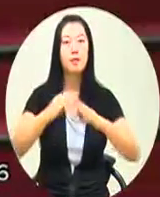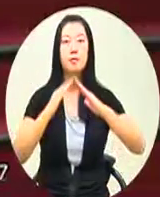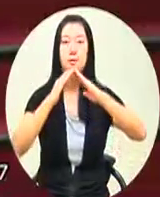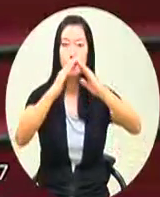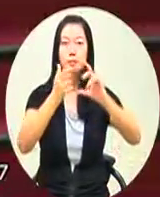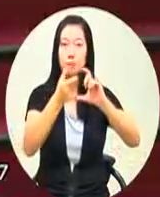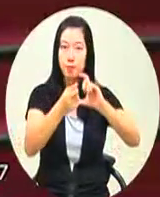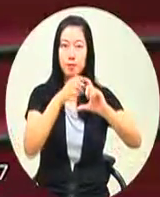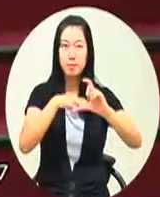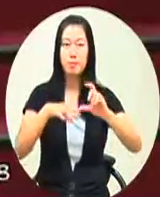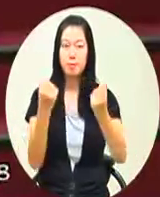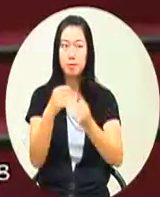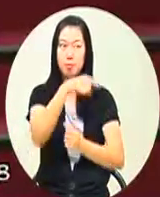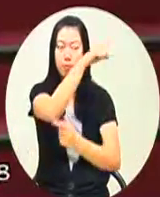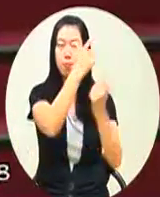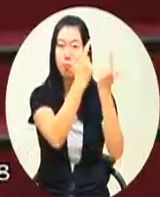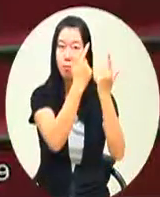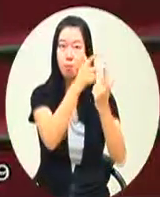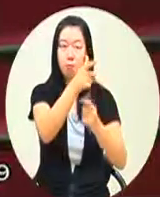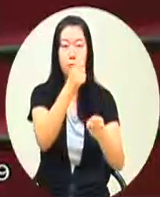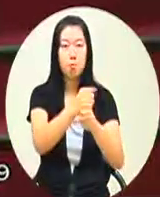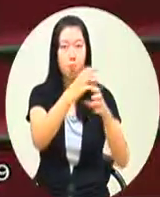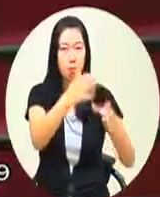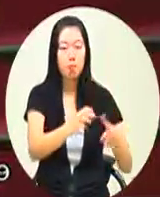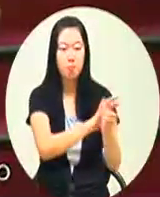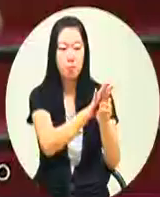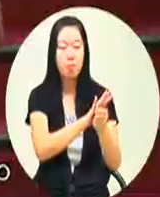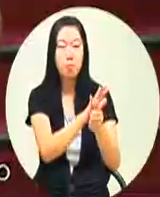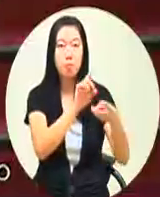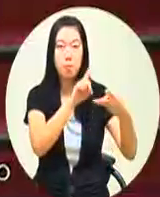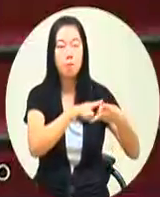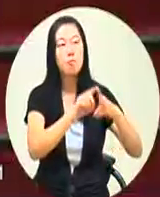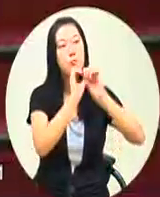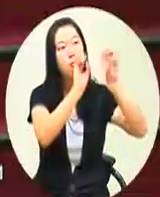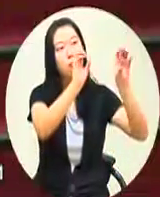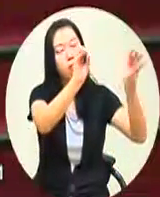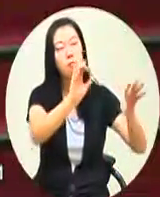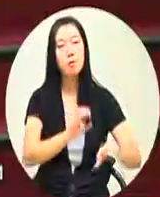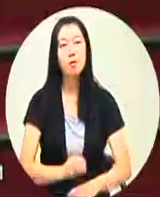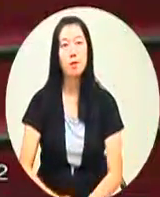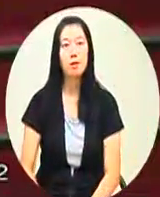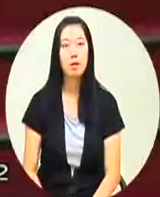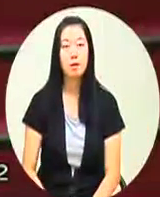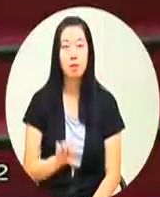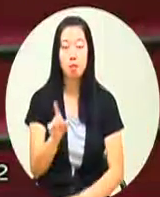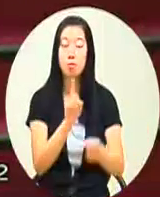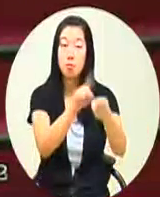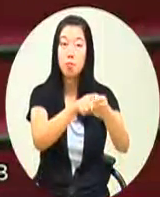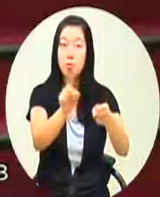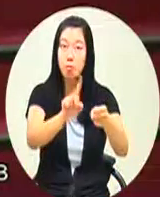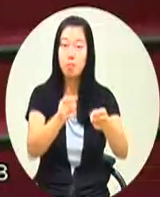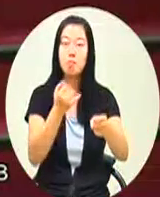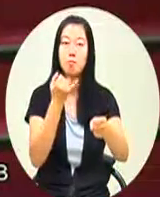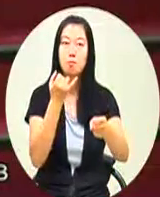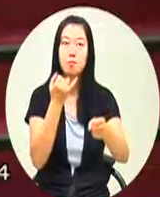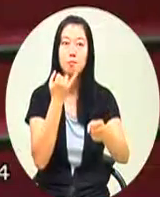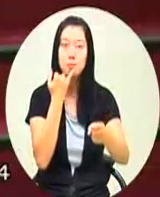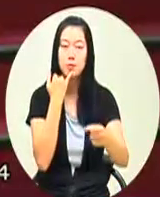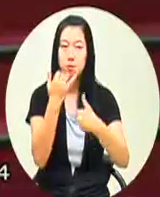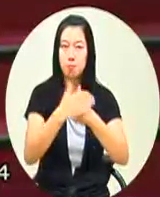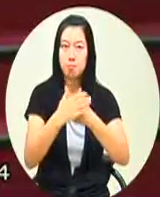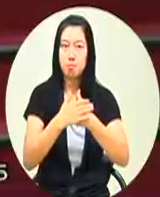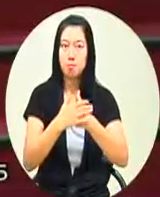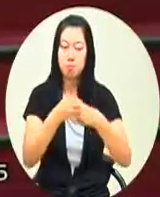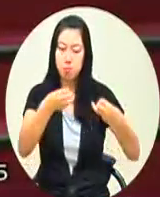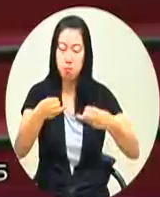次拉到台北办行销爱意，这个行销的目标才能够达到效